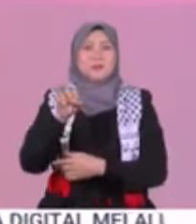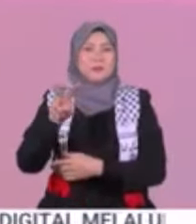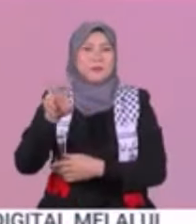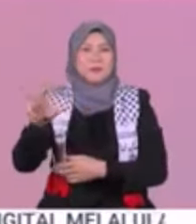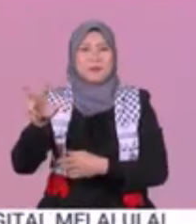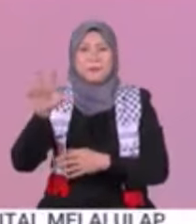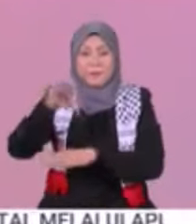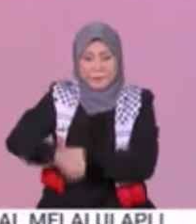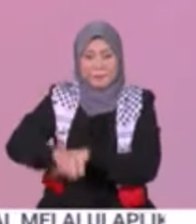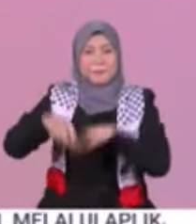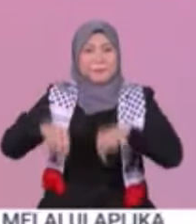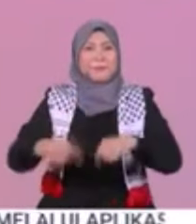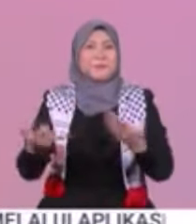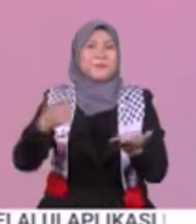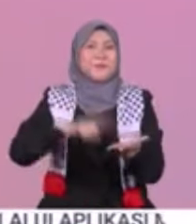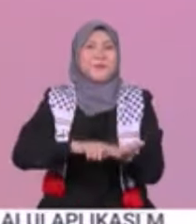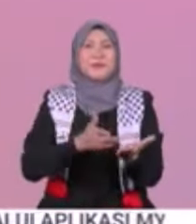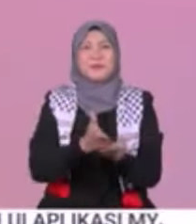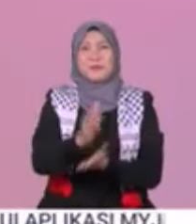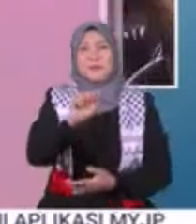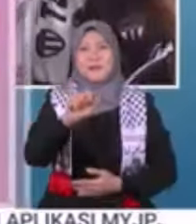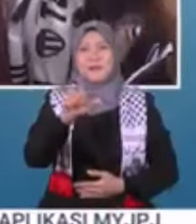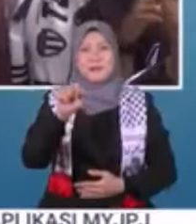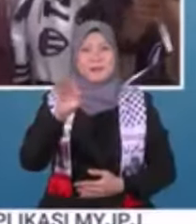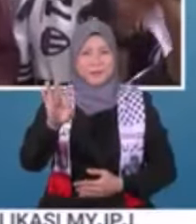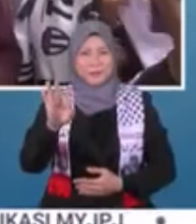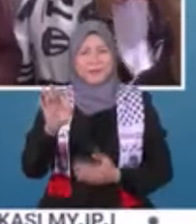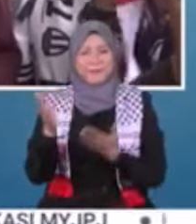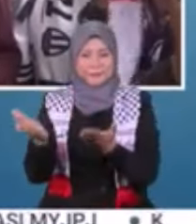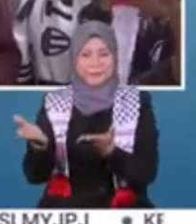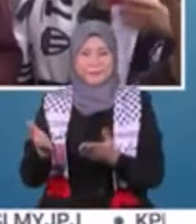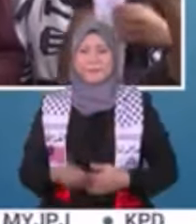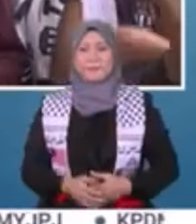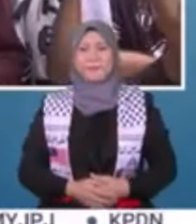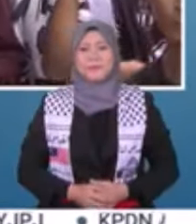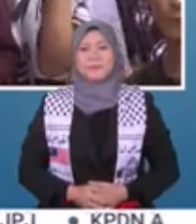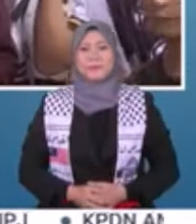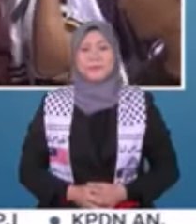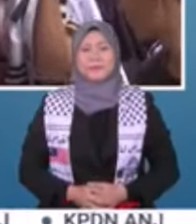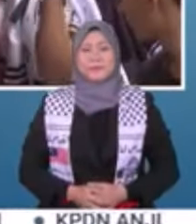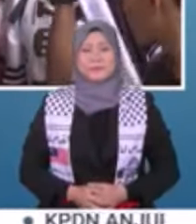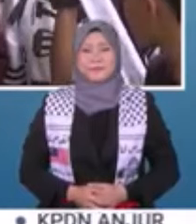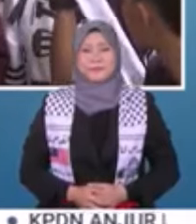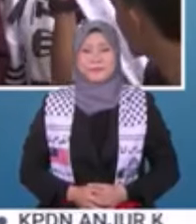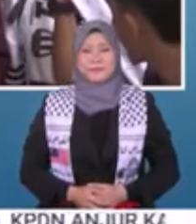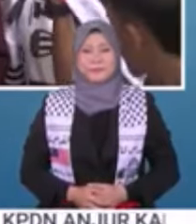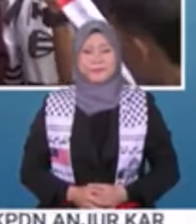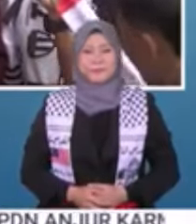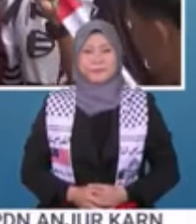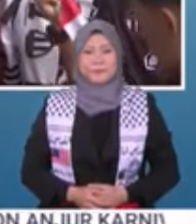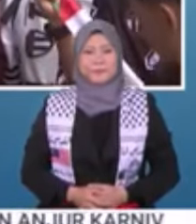ini. Perkembangannya kita terus bersama Alif Ashraf Kamano di sana. Silakan Alif.